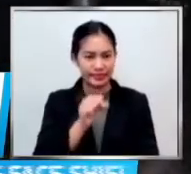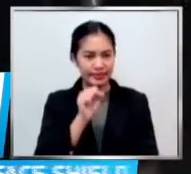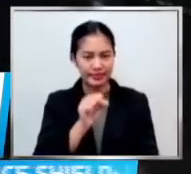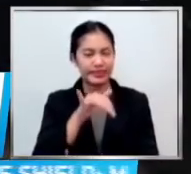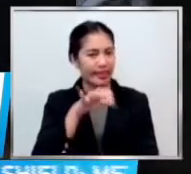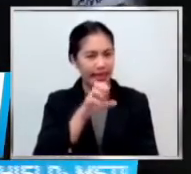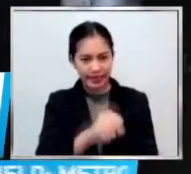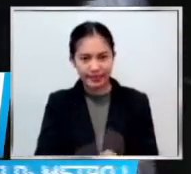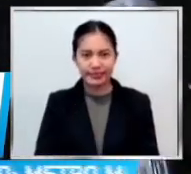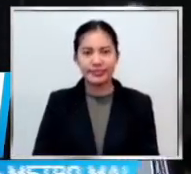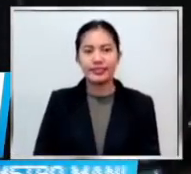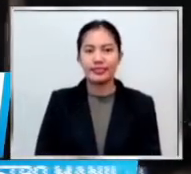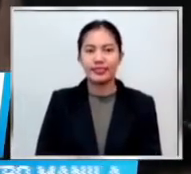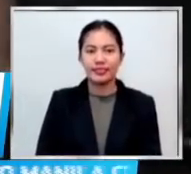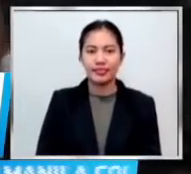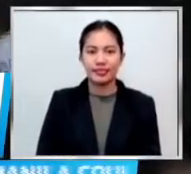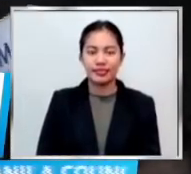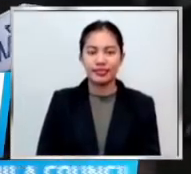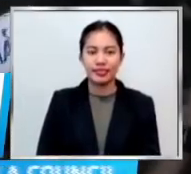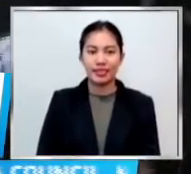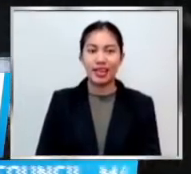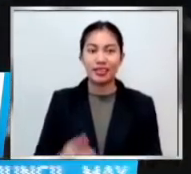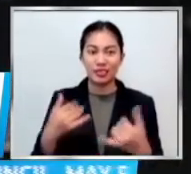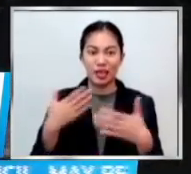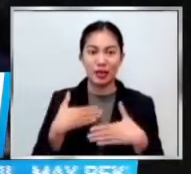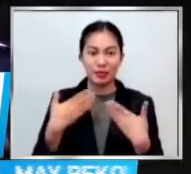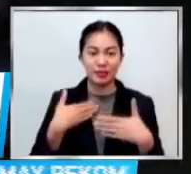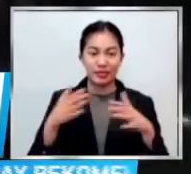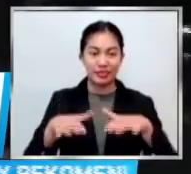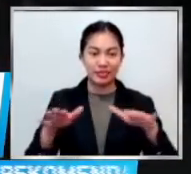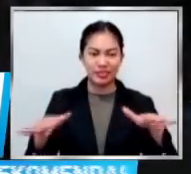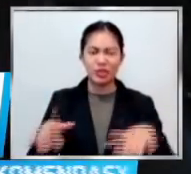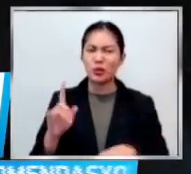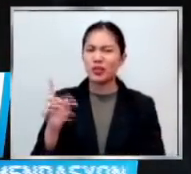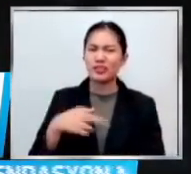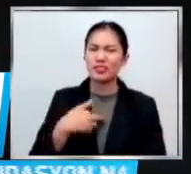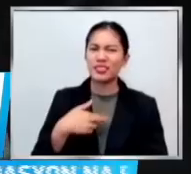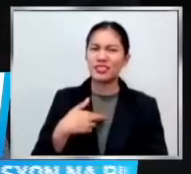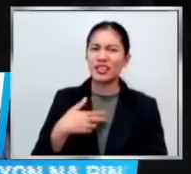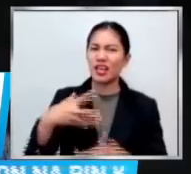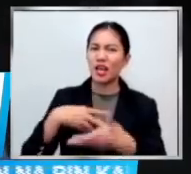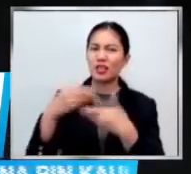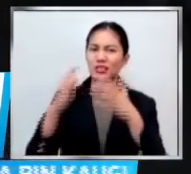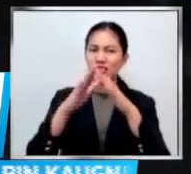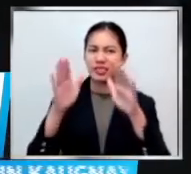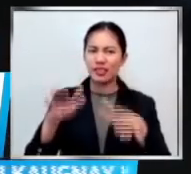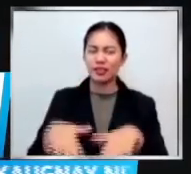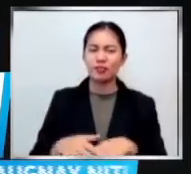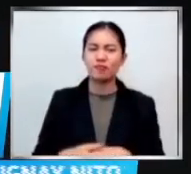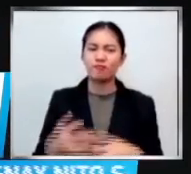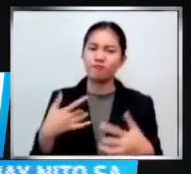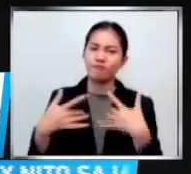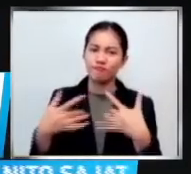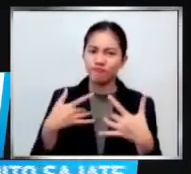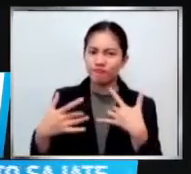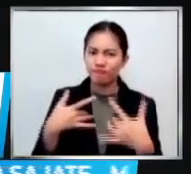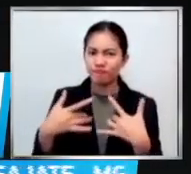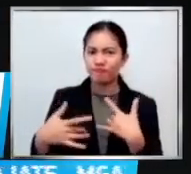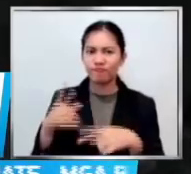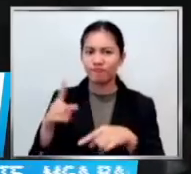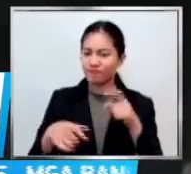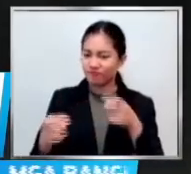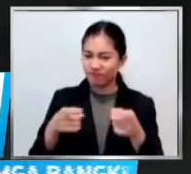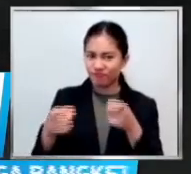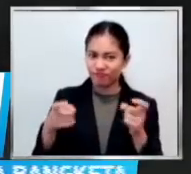Masaya po, ngayon lang po ulit nakalabas yung mga bata. Eh. Ano pong reaction nila paglabas ng bahay? Sobra po, hindi po mapigil. Oh. Tula niya.